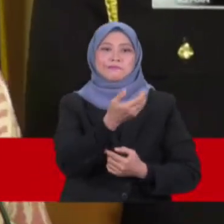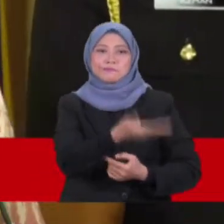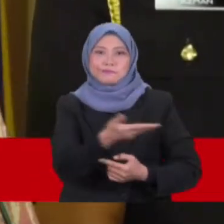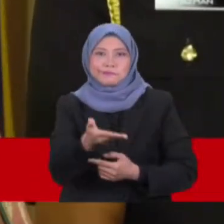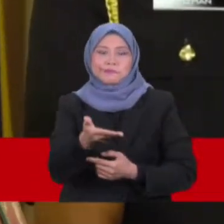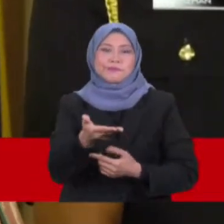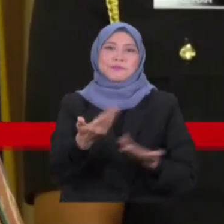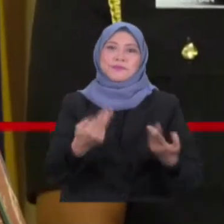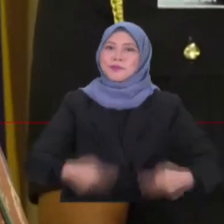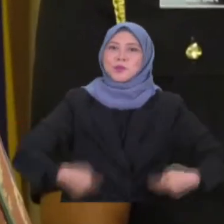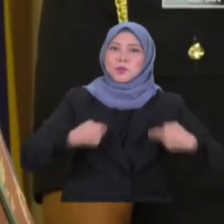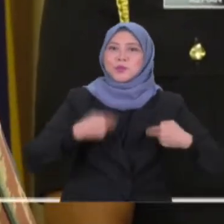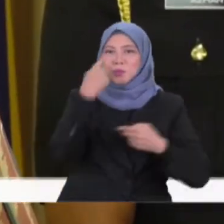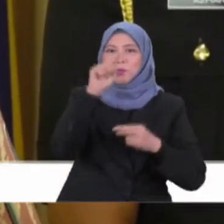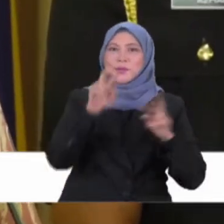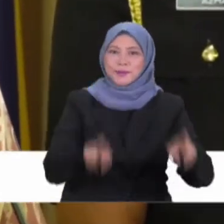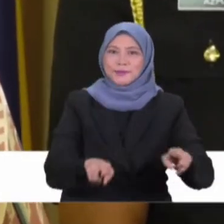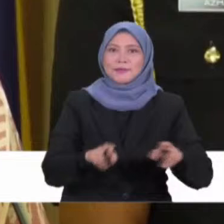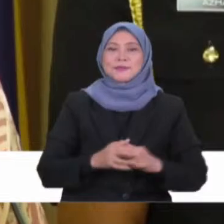dihadapi rakyat.